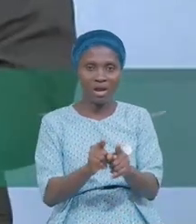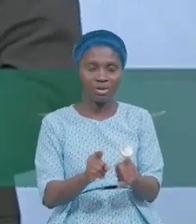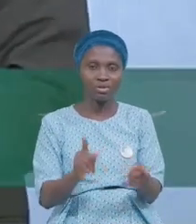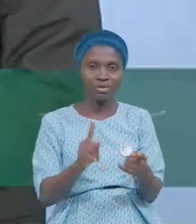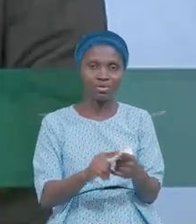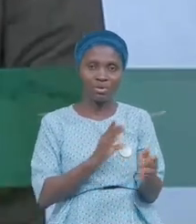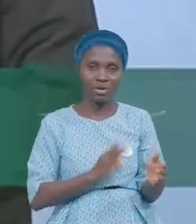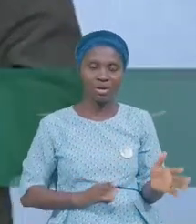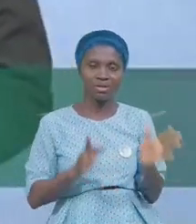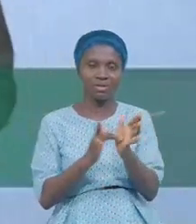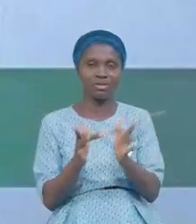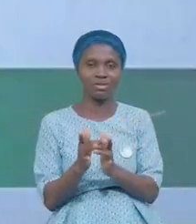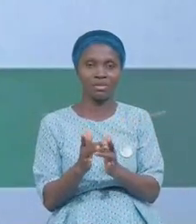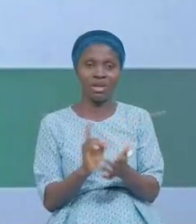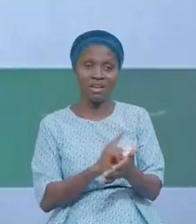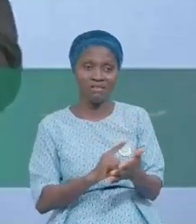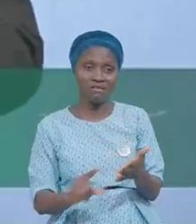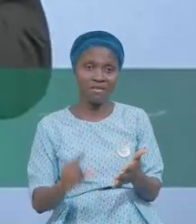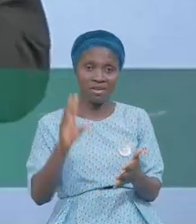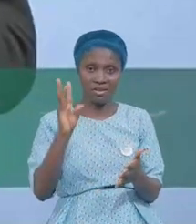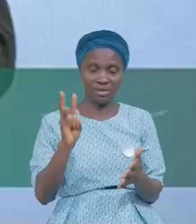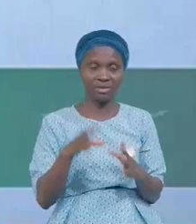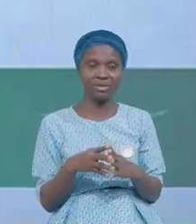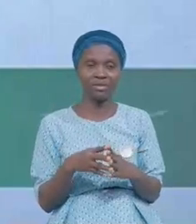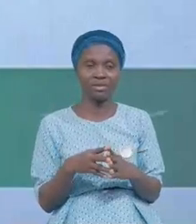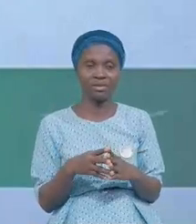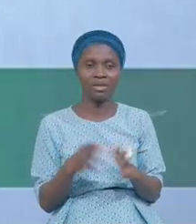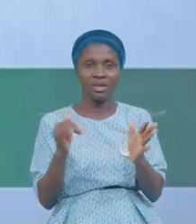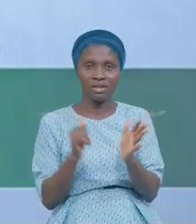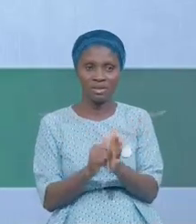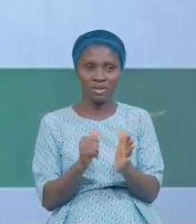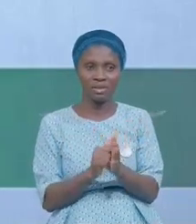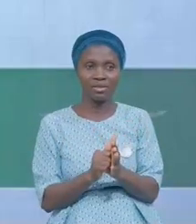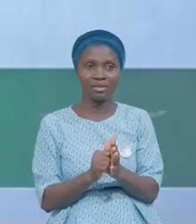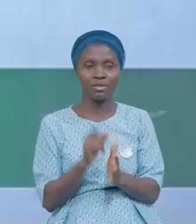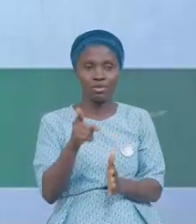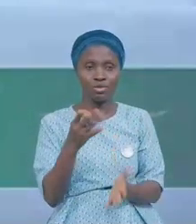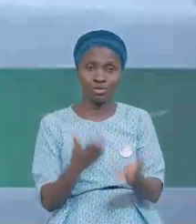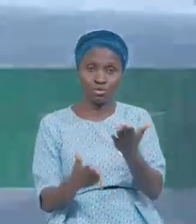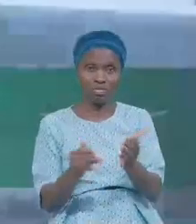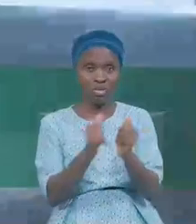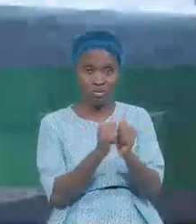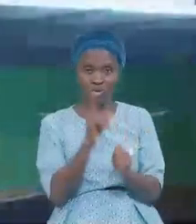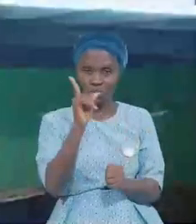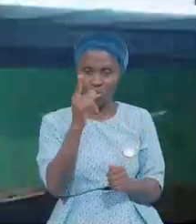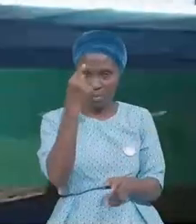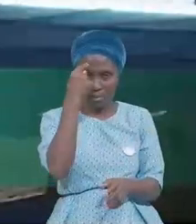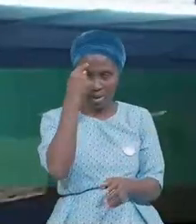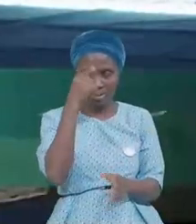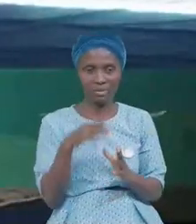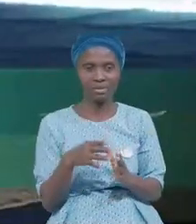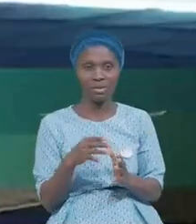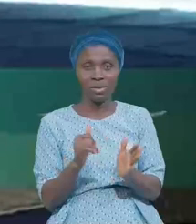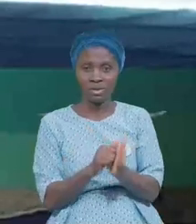Jésus-Christ. Verset 6. Verset 6. Afin que tous ensemble, d'une seule bouche, afin